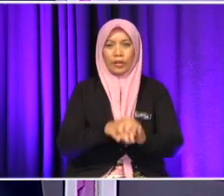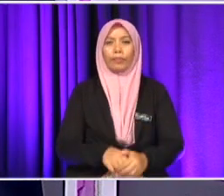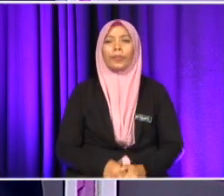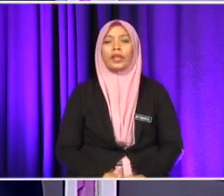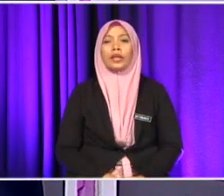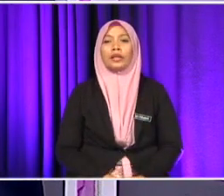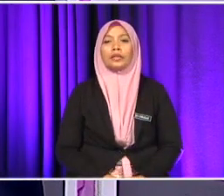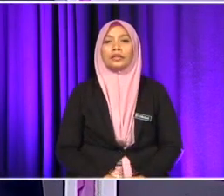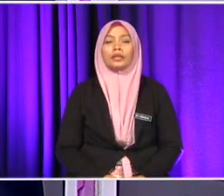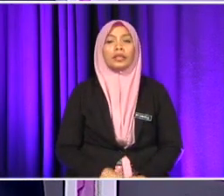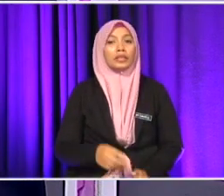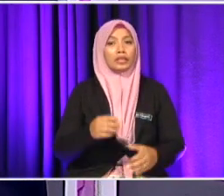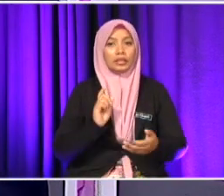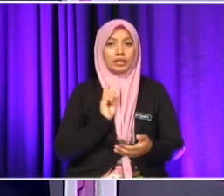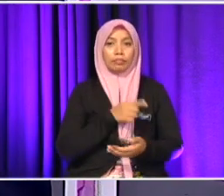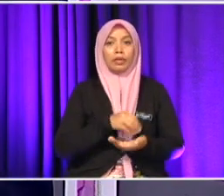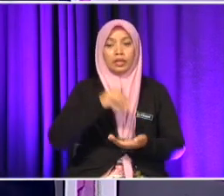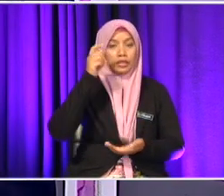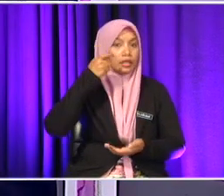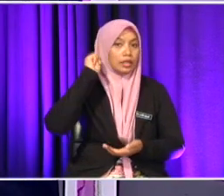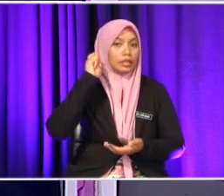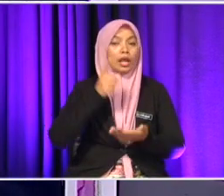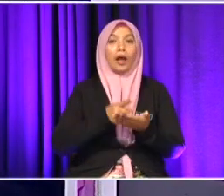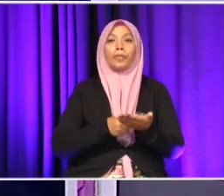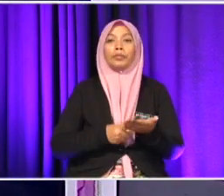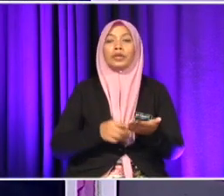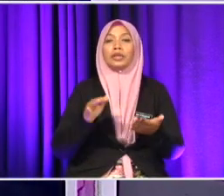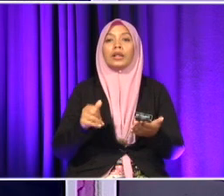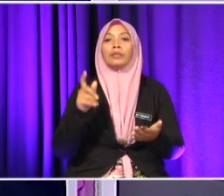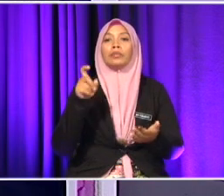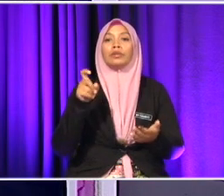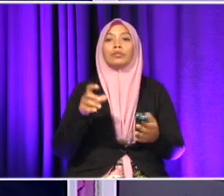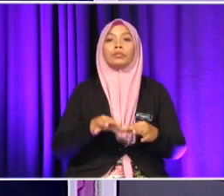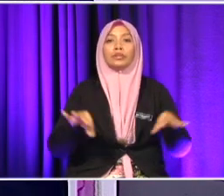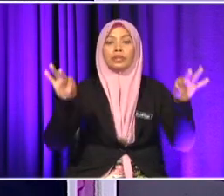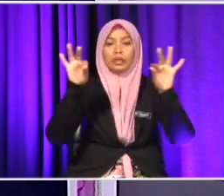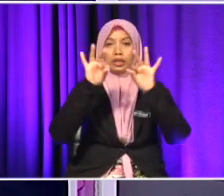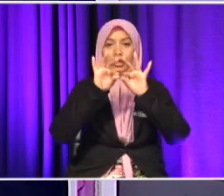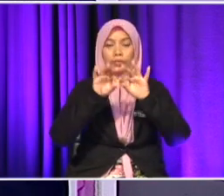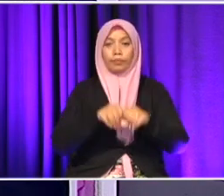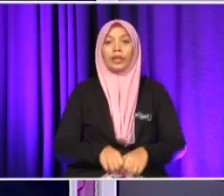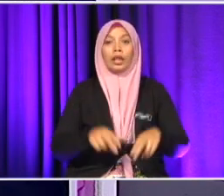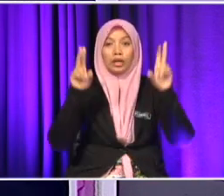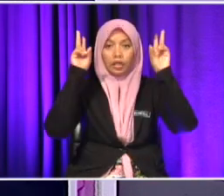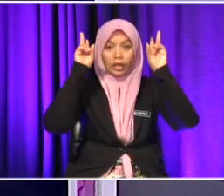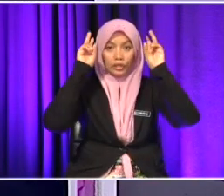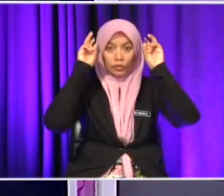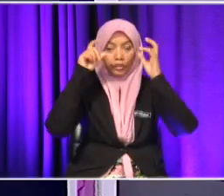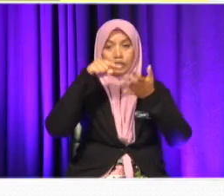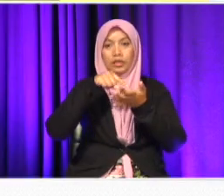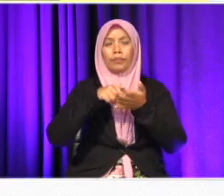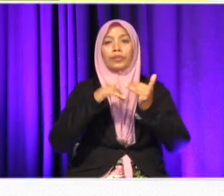apa yang tidak belajar tadi apa yang perlu penting yang dalam topping ini untuk memberi kuasai oke yang pertama